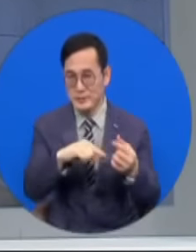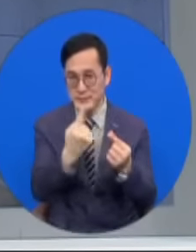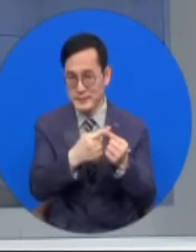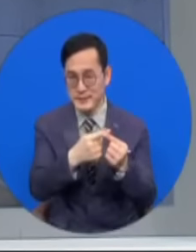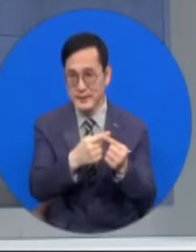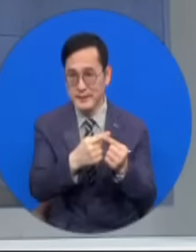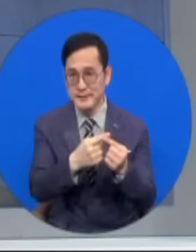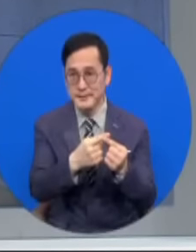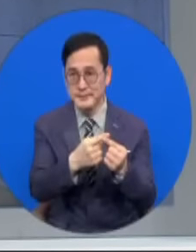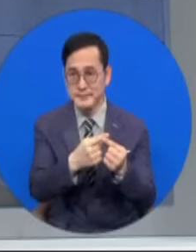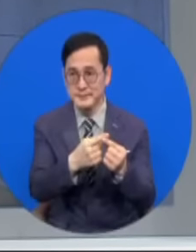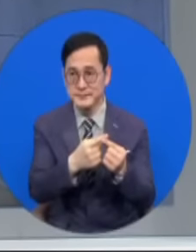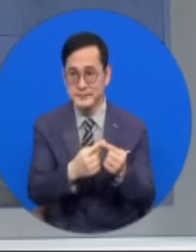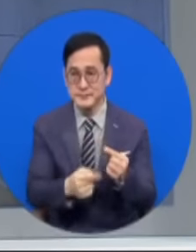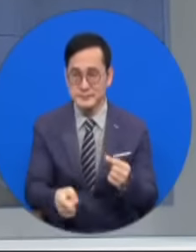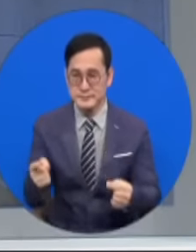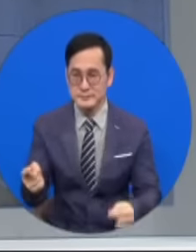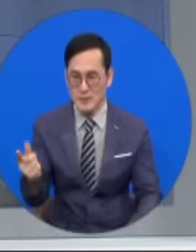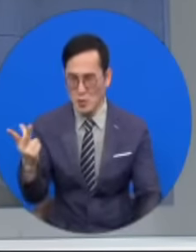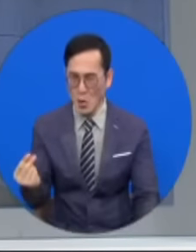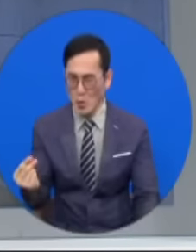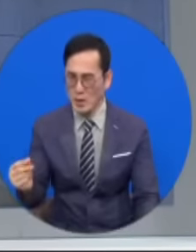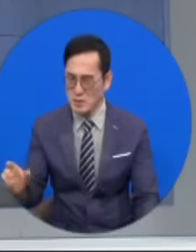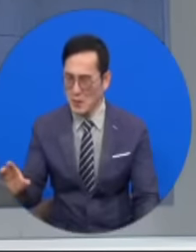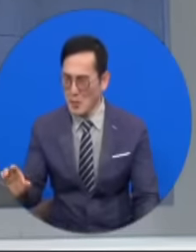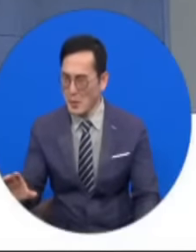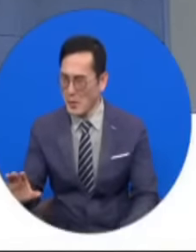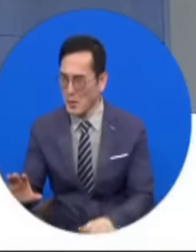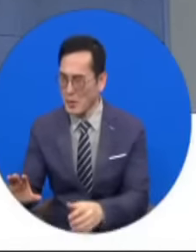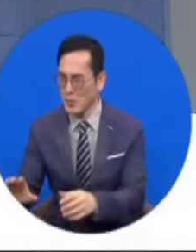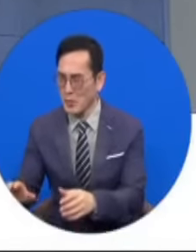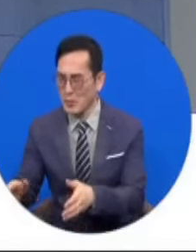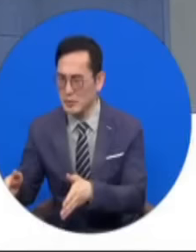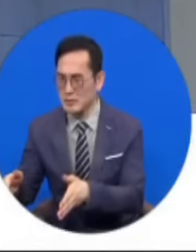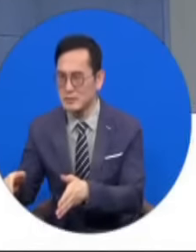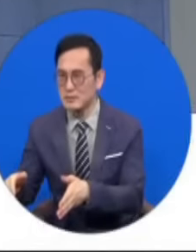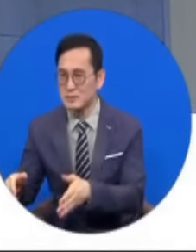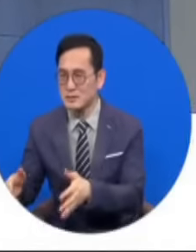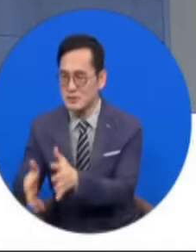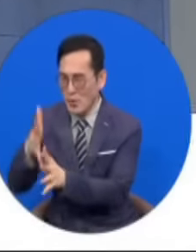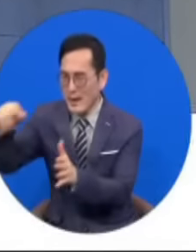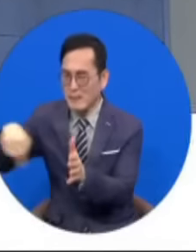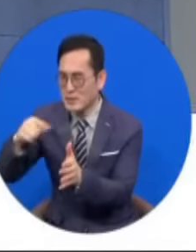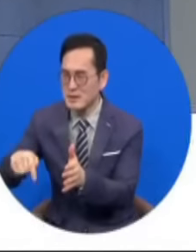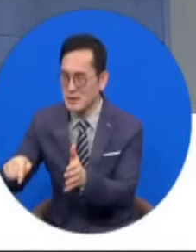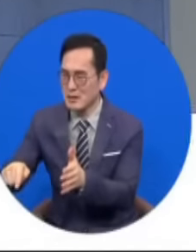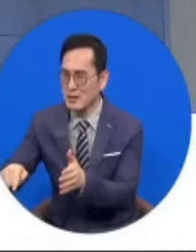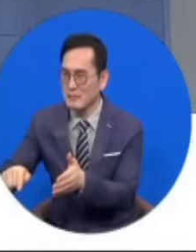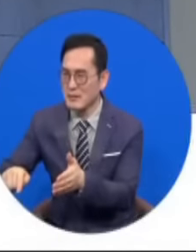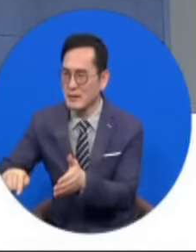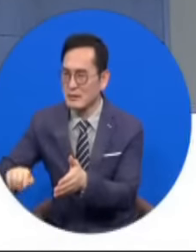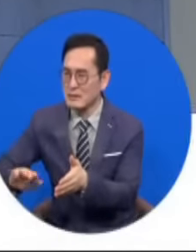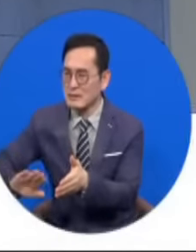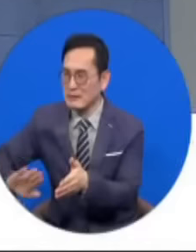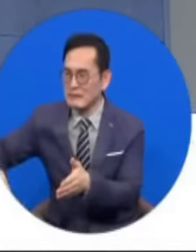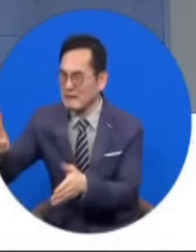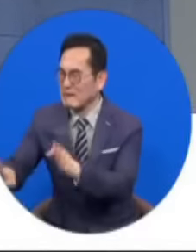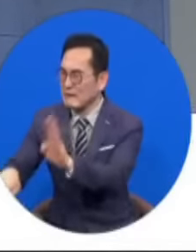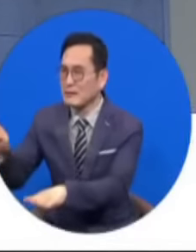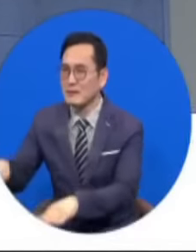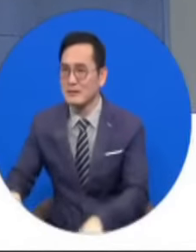사유로 저 대변 사건을 적었어요 대변 사건이 검사가